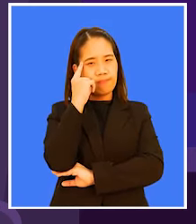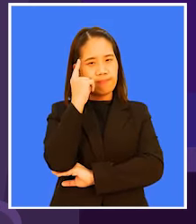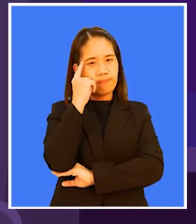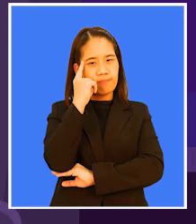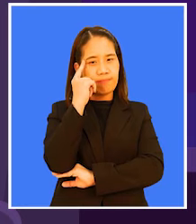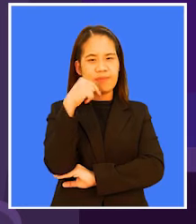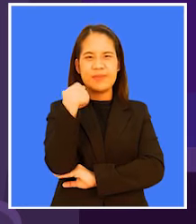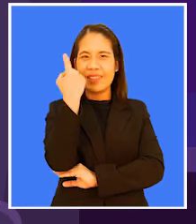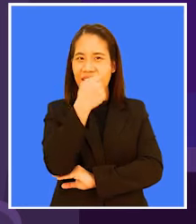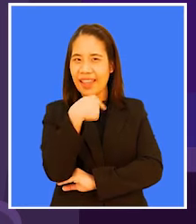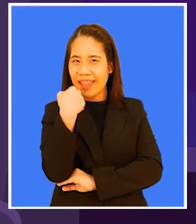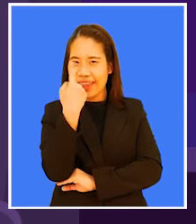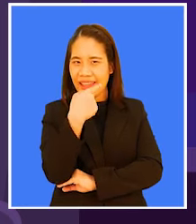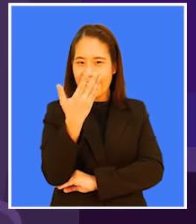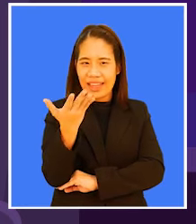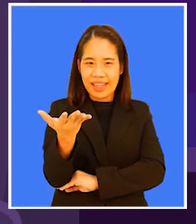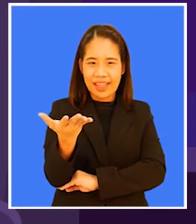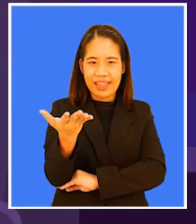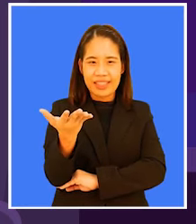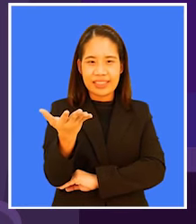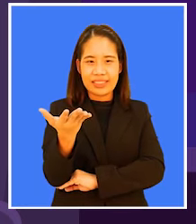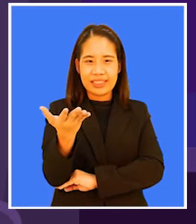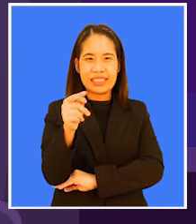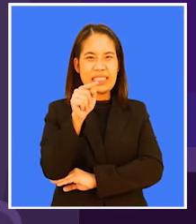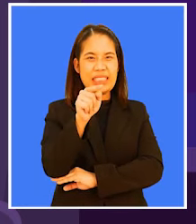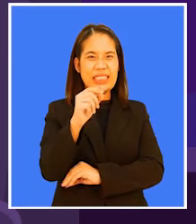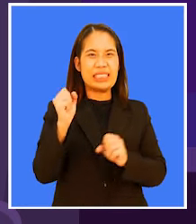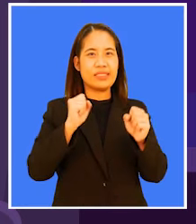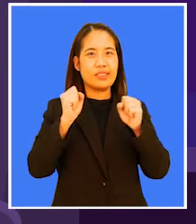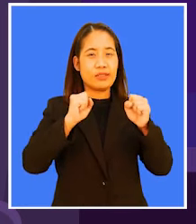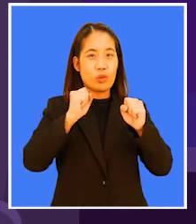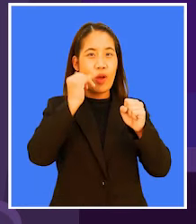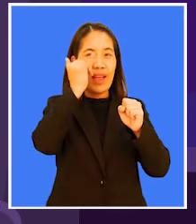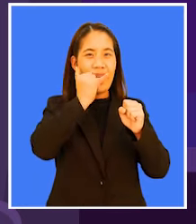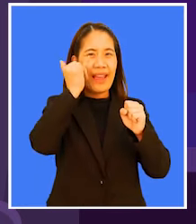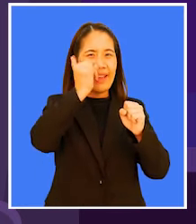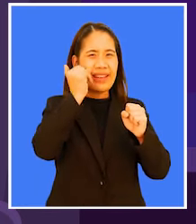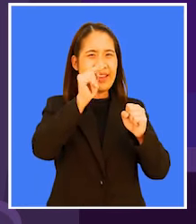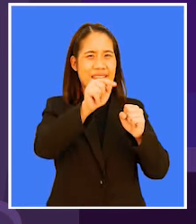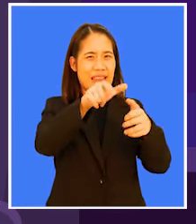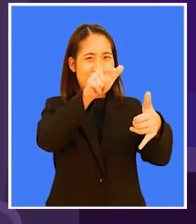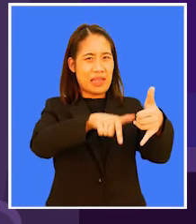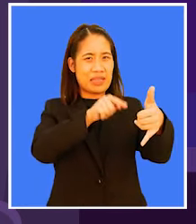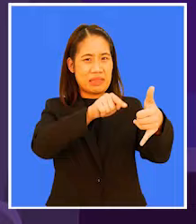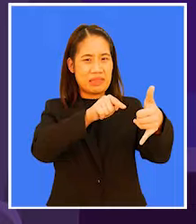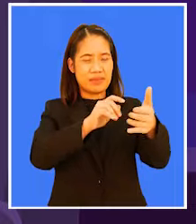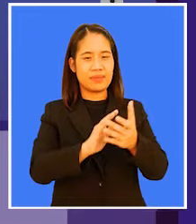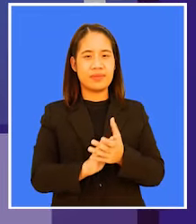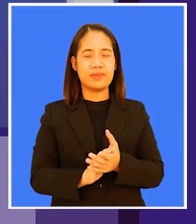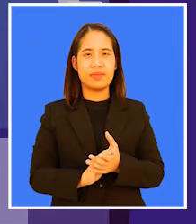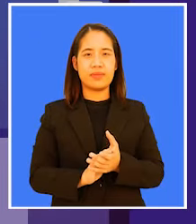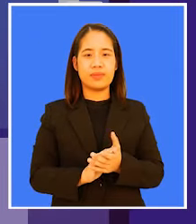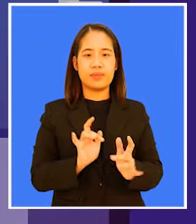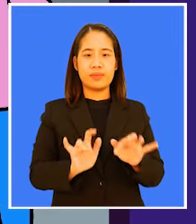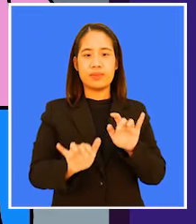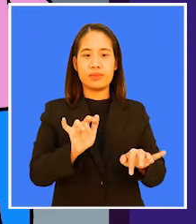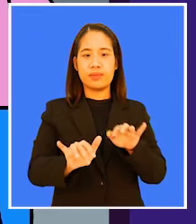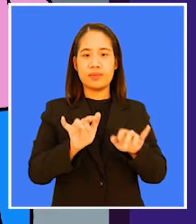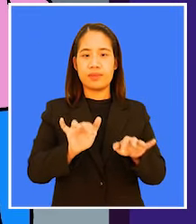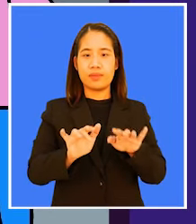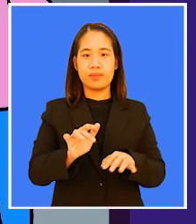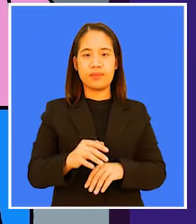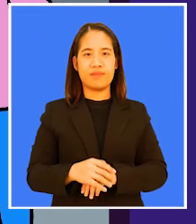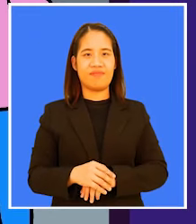อจะเป็นใครไปได้เล่านอกจากยายน้อยจอมเมาปราบพลังทำลายล้างนั่น